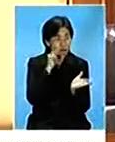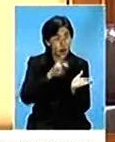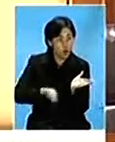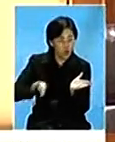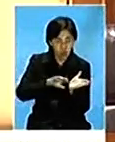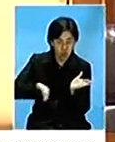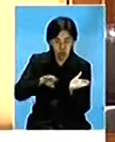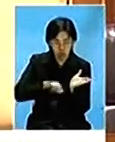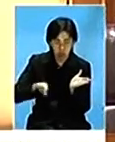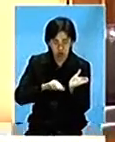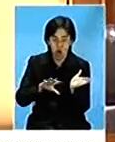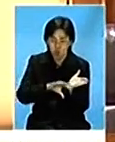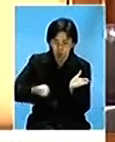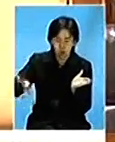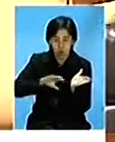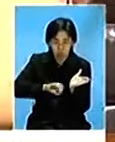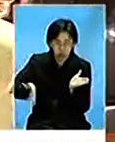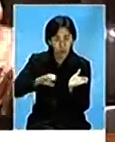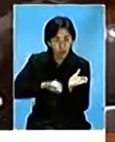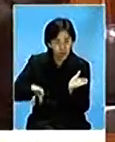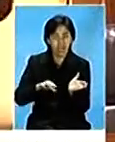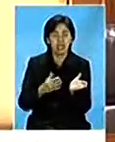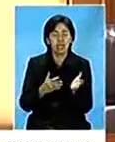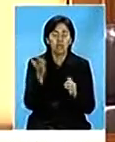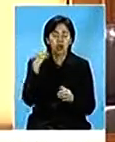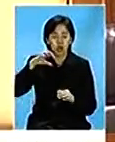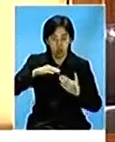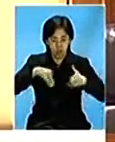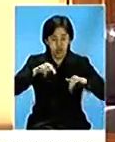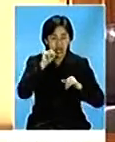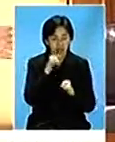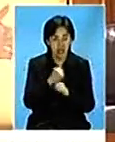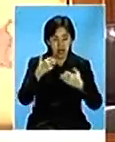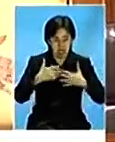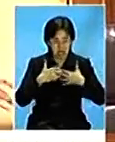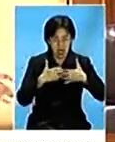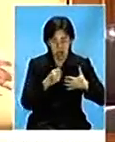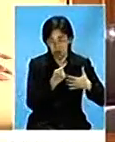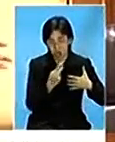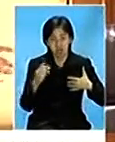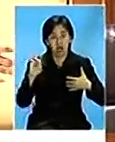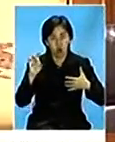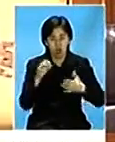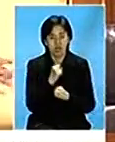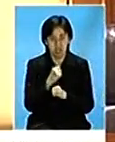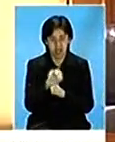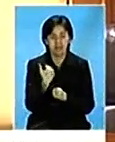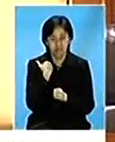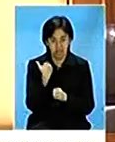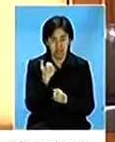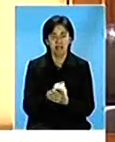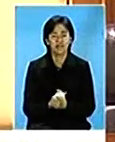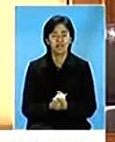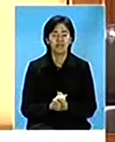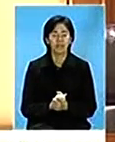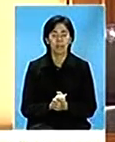หรือไม่ก็ดูดออกนะครับแล้วในขณะนั้นกรมชลประทานก็ทำเครื่องสูบเครื่องดันน้ำมา100เครื่องถวายก็ยังใช้อยู่ได้ในขณะนี้บ้าง